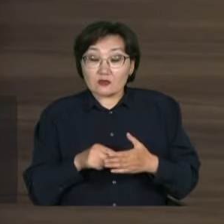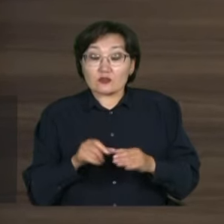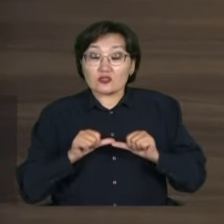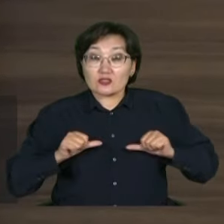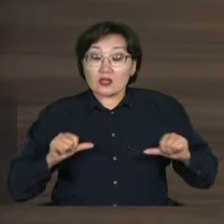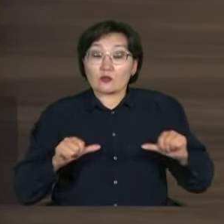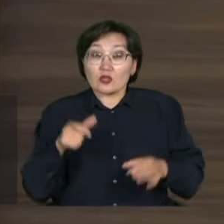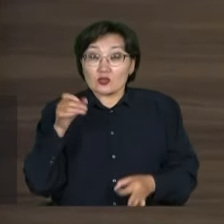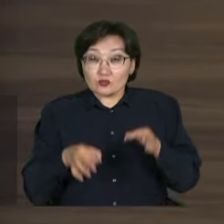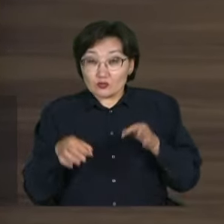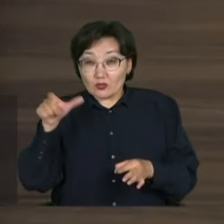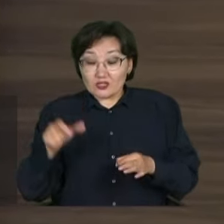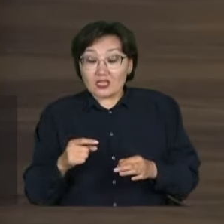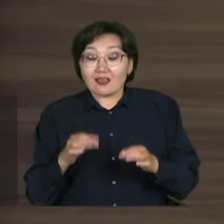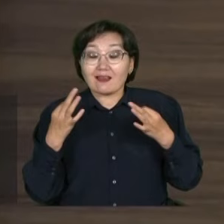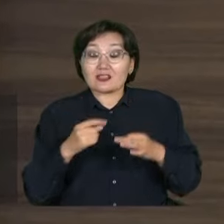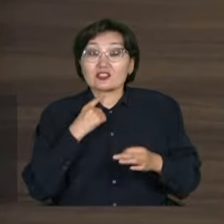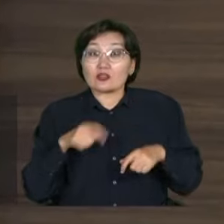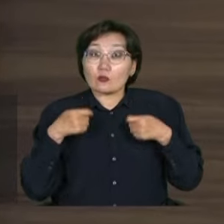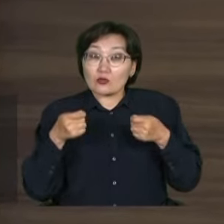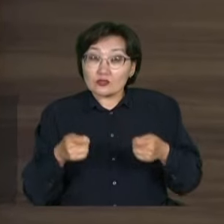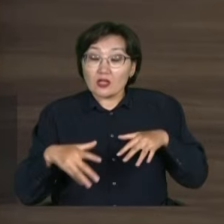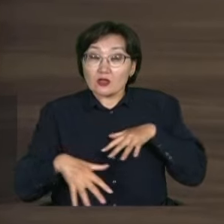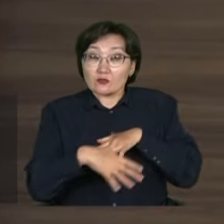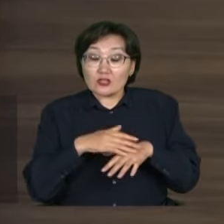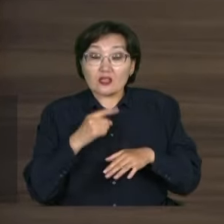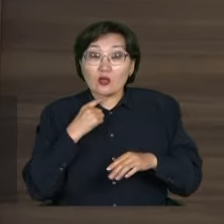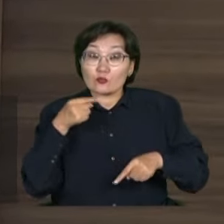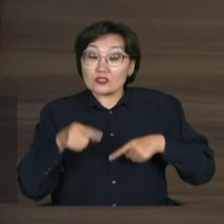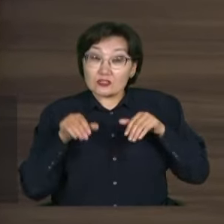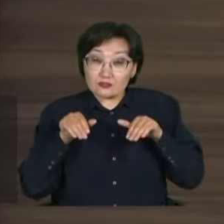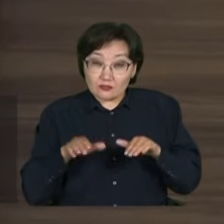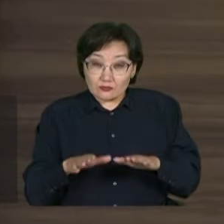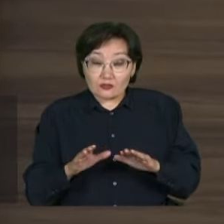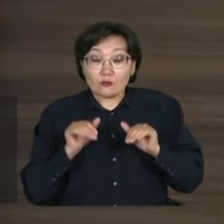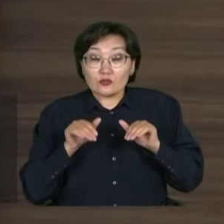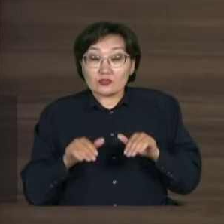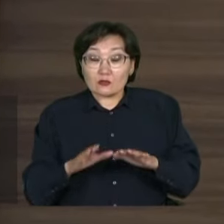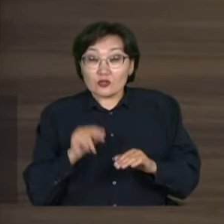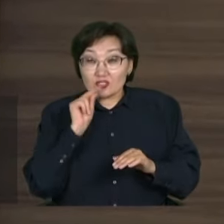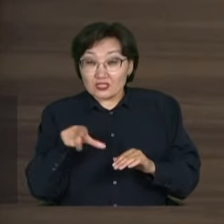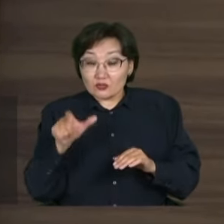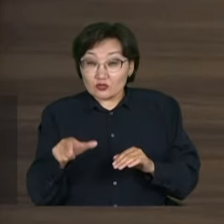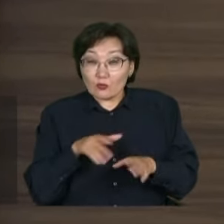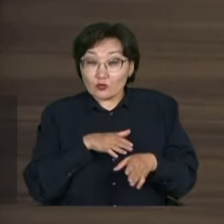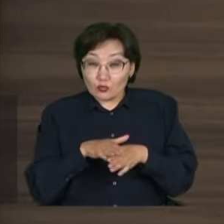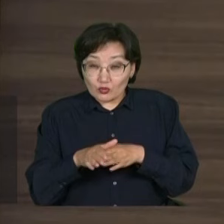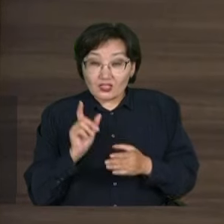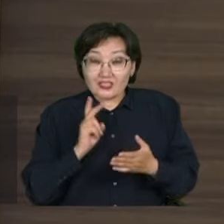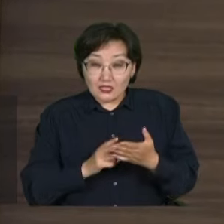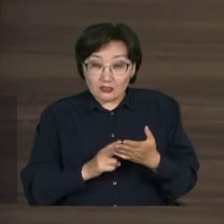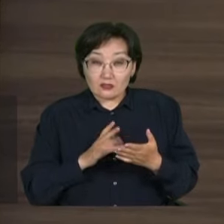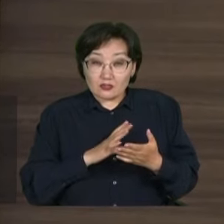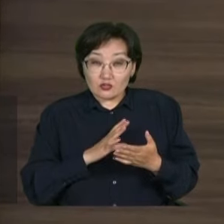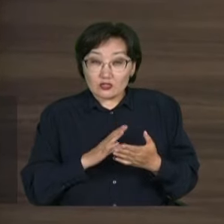мен судья ашық дауыс беру арқылы, яғни көпшіліктің дауысымен шешті. Шешіммен үкімге сәйкес сотталушылардың кінәсі толық көлемде